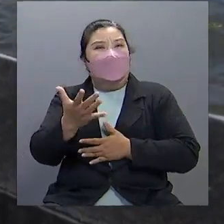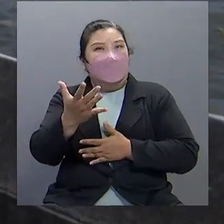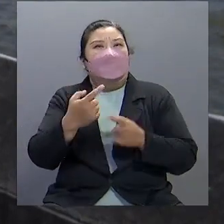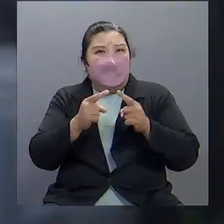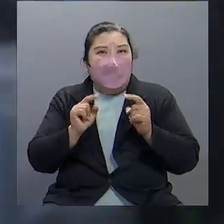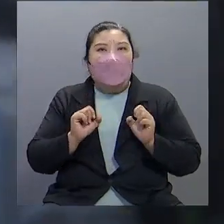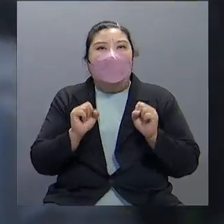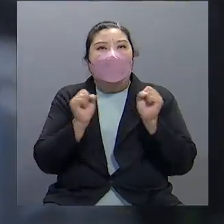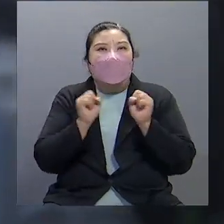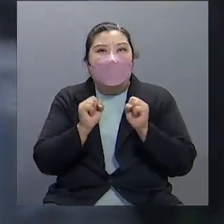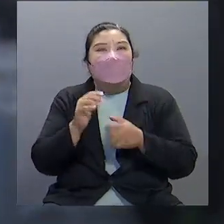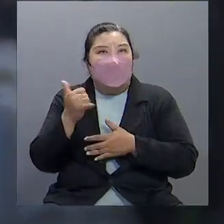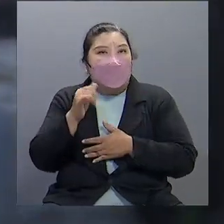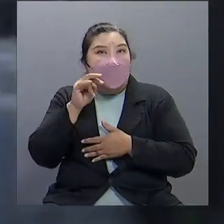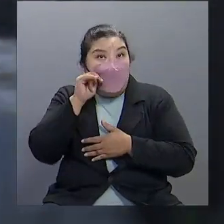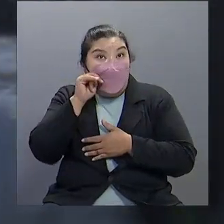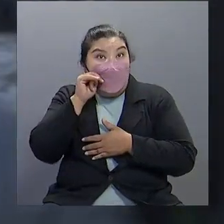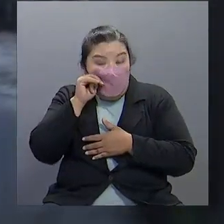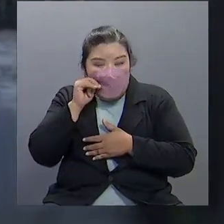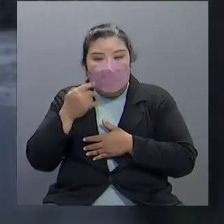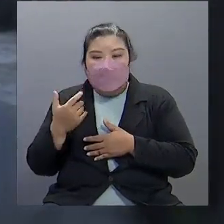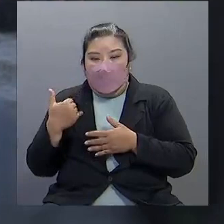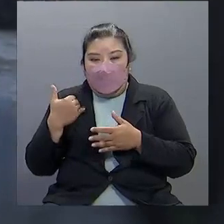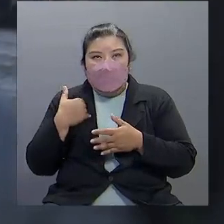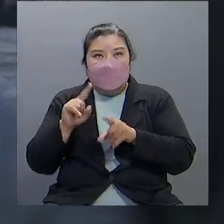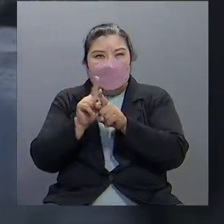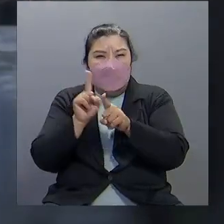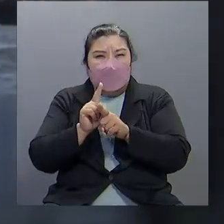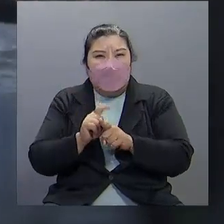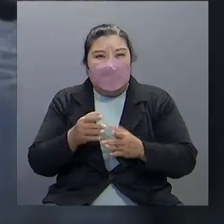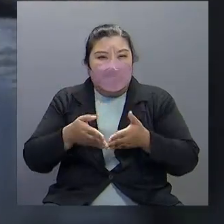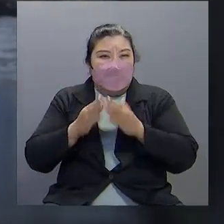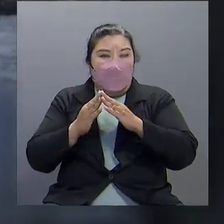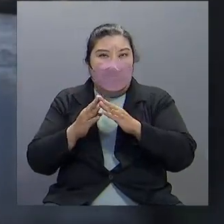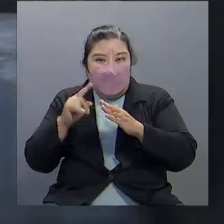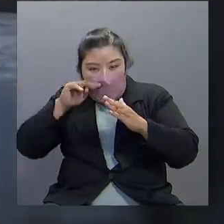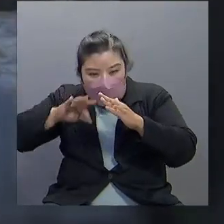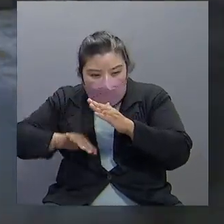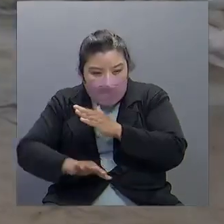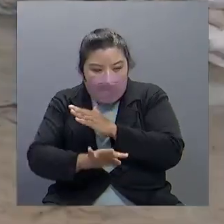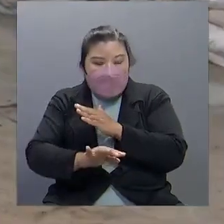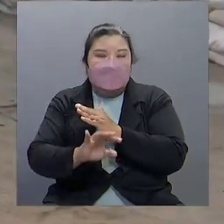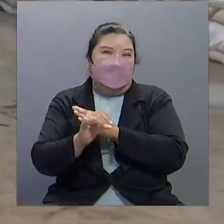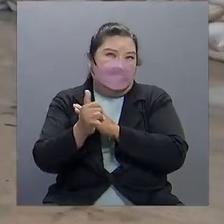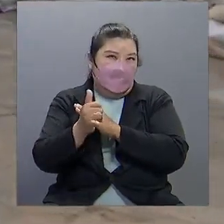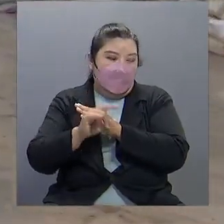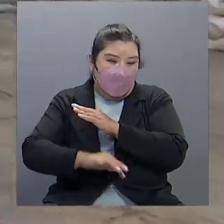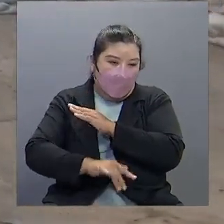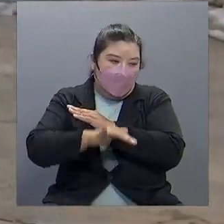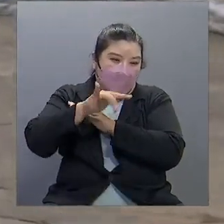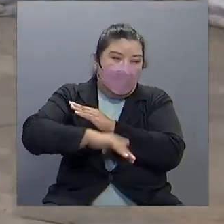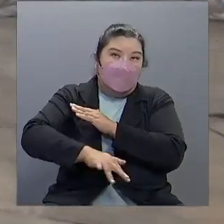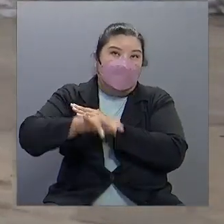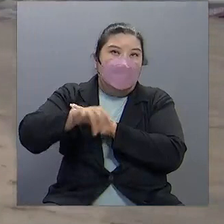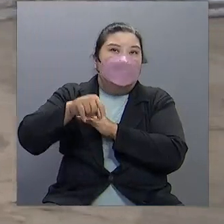จากบ้านเรือนหรืออาคารริมน้ำที่มีโครงสร้างเก่าและมีโพรงลอดให้น้ำซึมเข้ามาได้ค่ะซึ่งส่วนตรงนี้นั้นก็ทำให้ทางกทม.